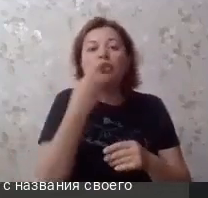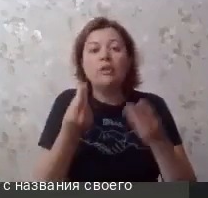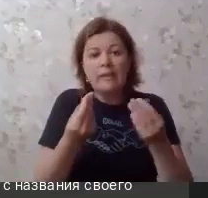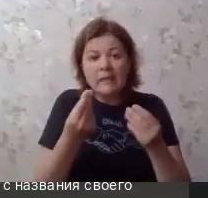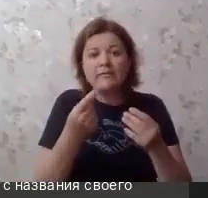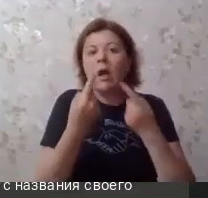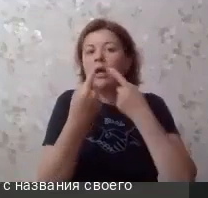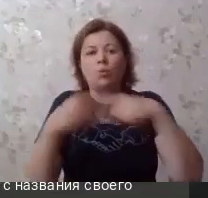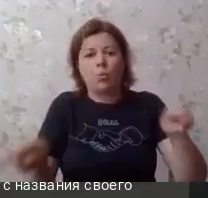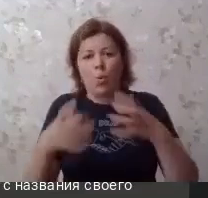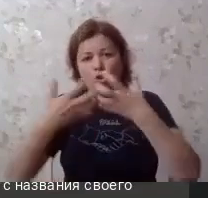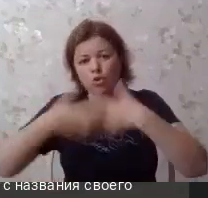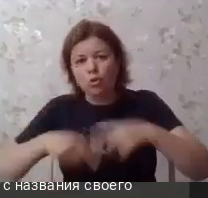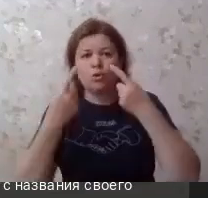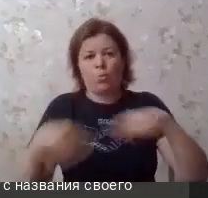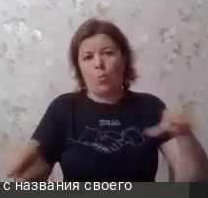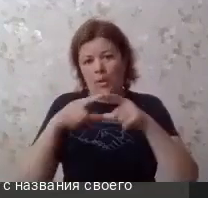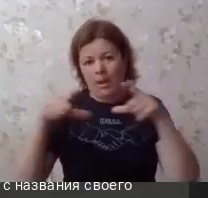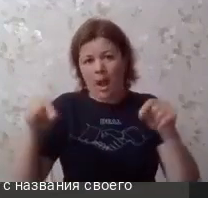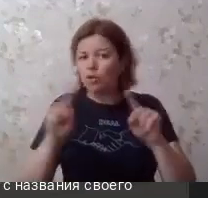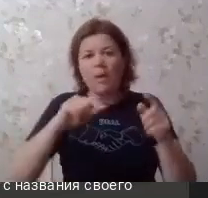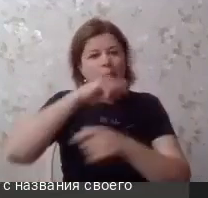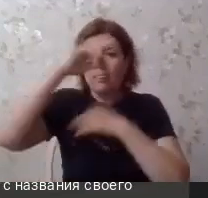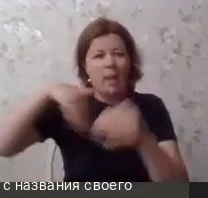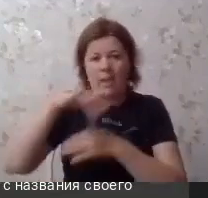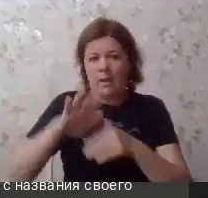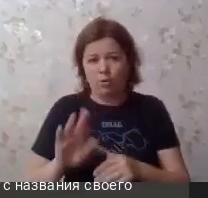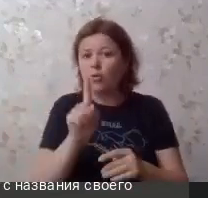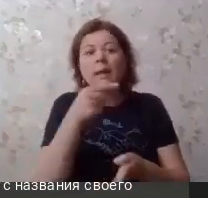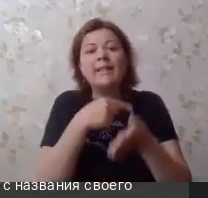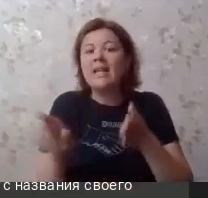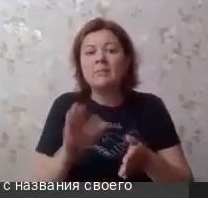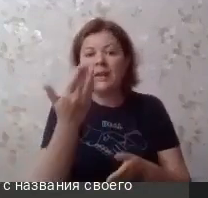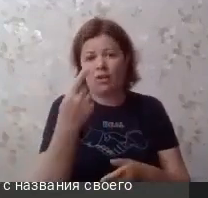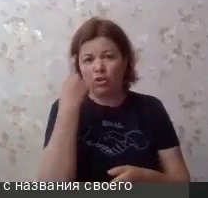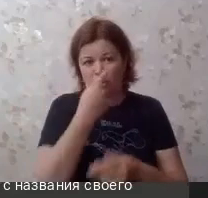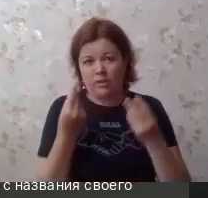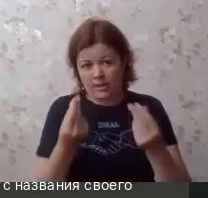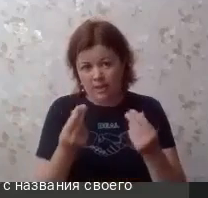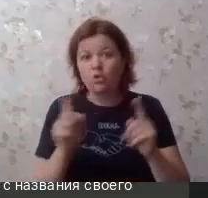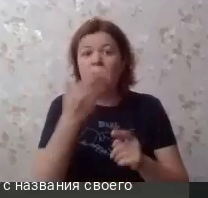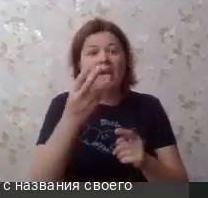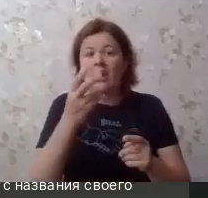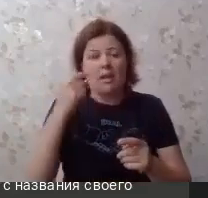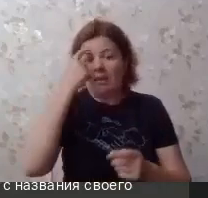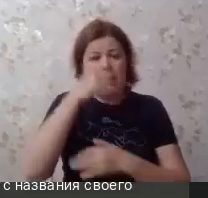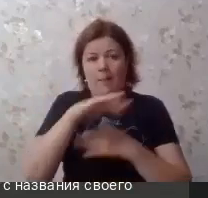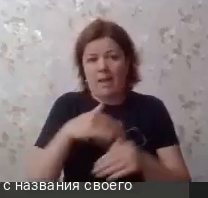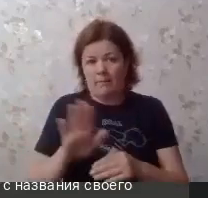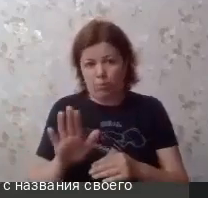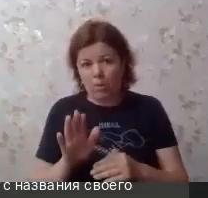вы точно знали, что вот здесь у вас электронный сертификат, а здесь у вас деньги, и, соответственно, вы можете подумать, купить или не